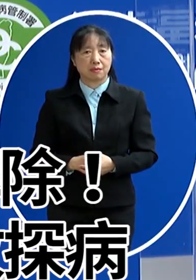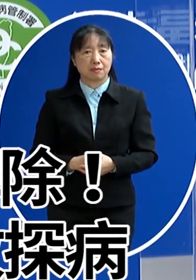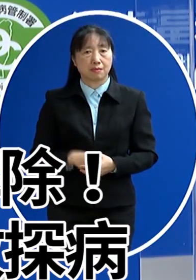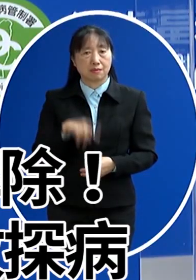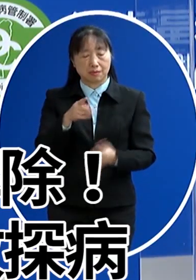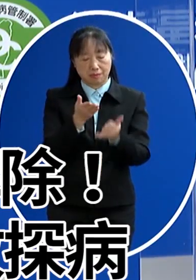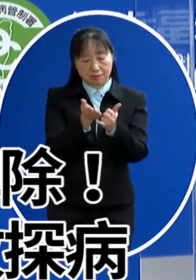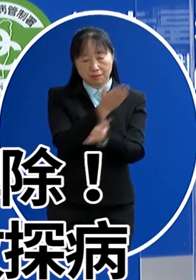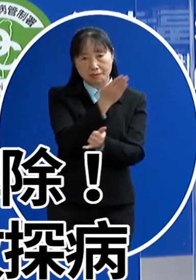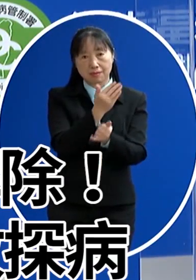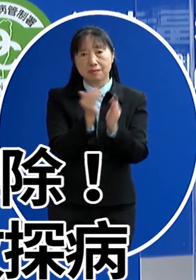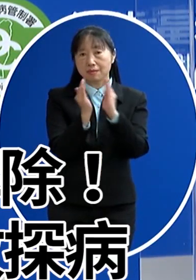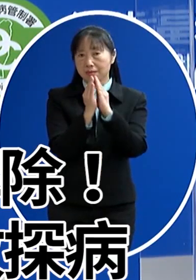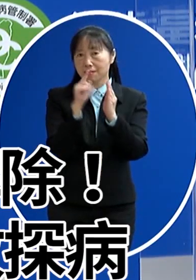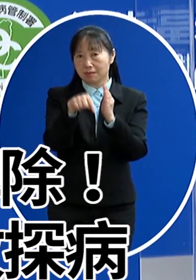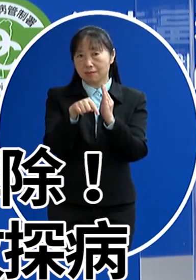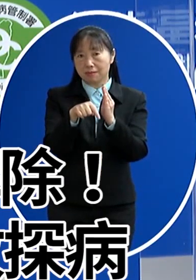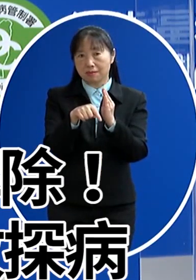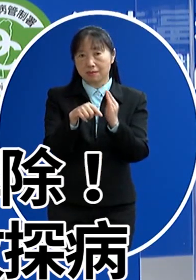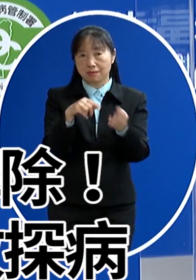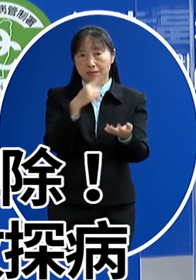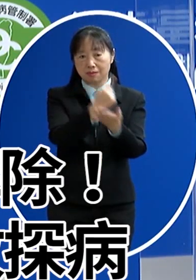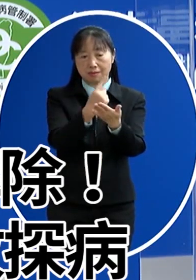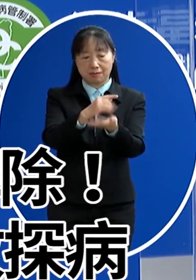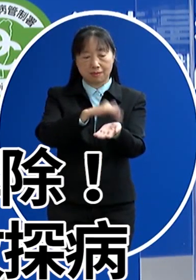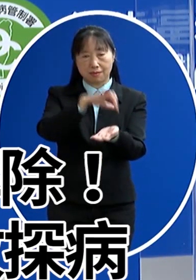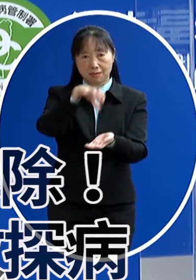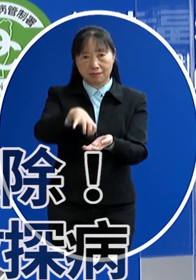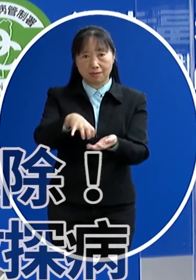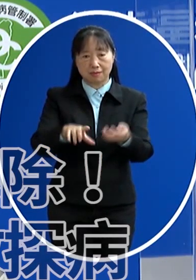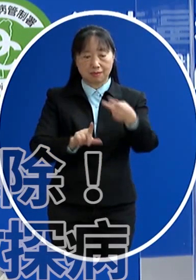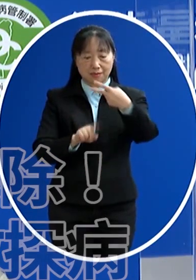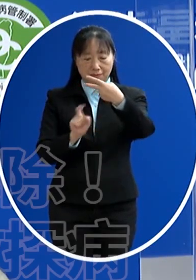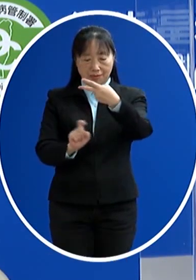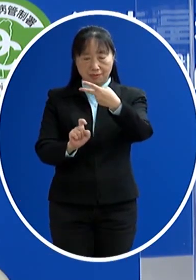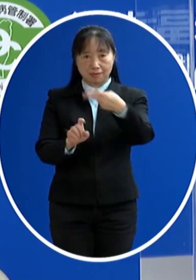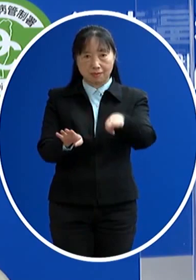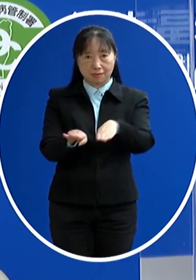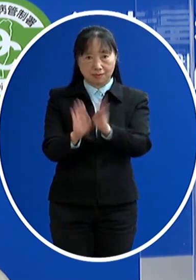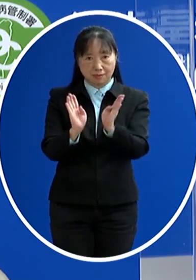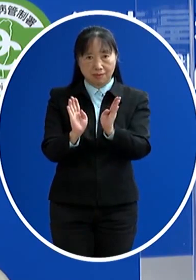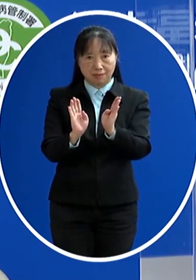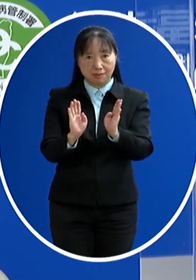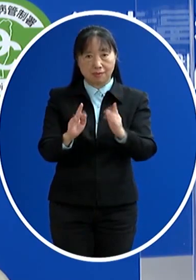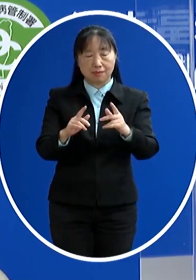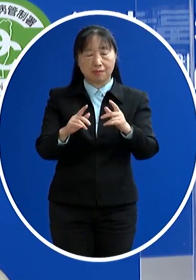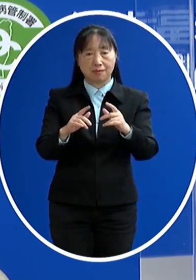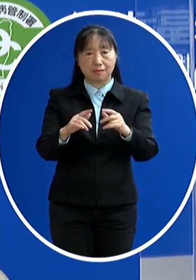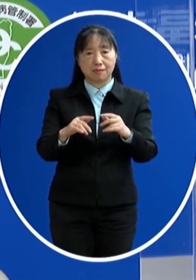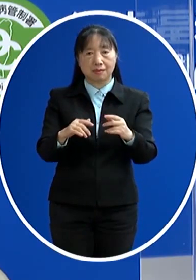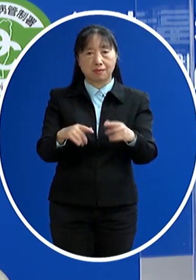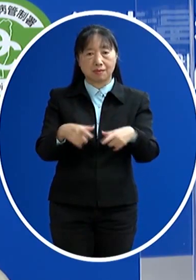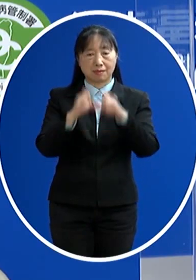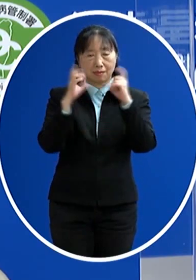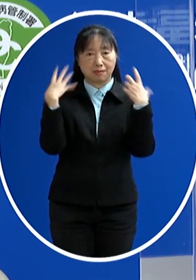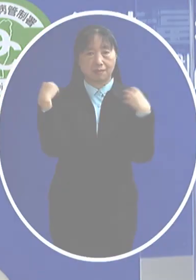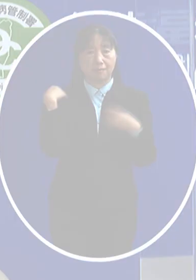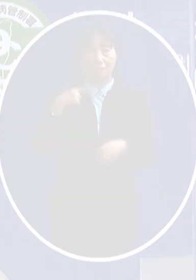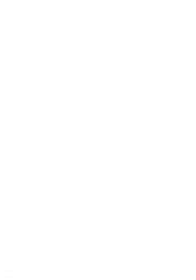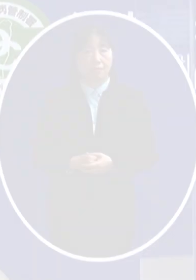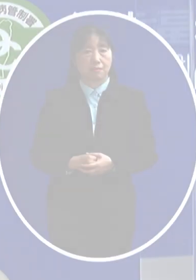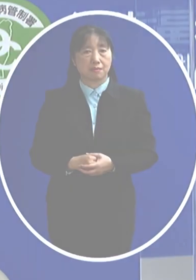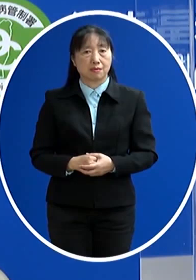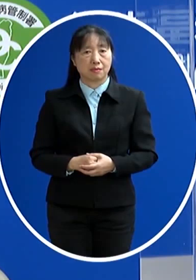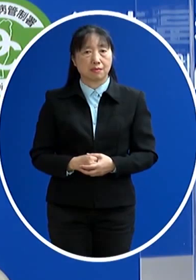北桃区域所辖的医院自2月10日起回归现行的陪探病的机